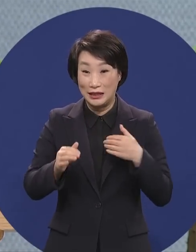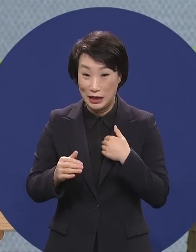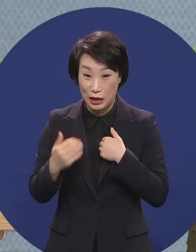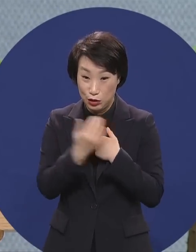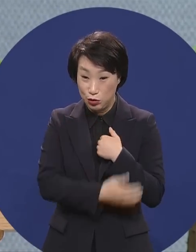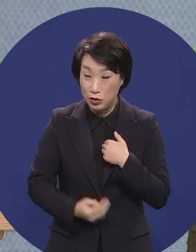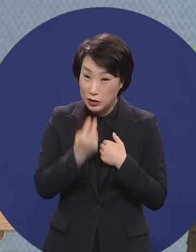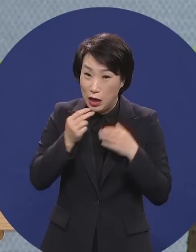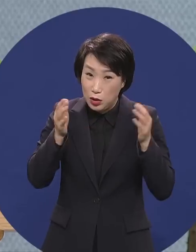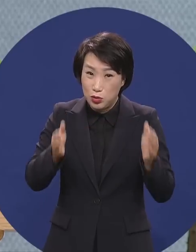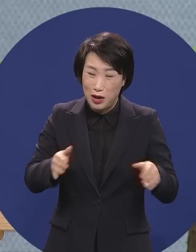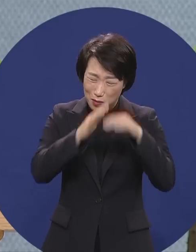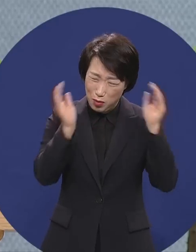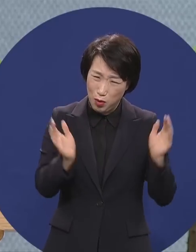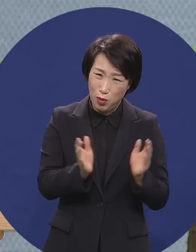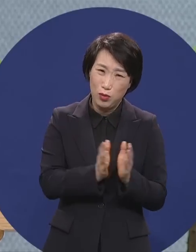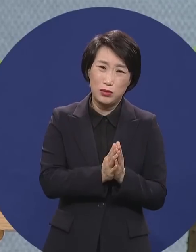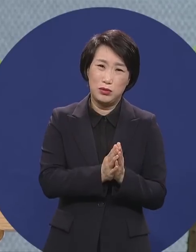육신의 때를 다